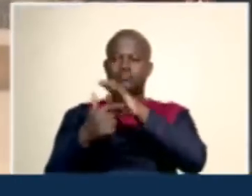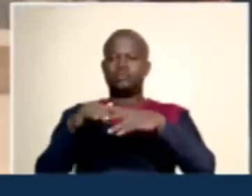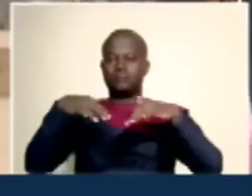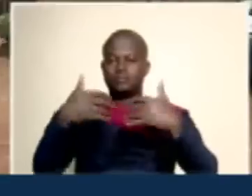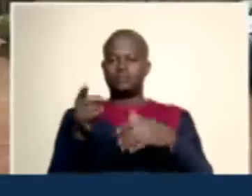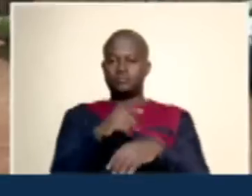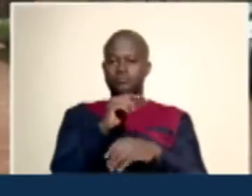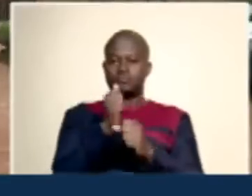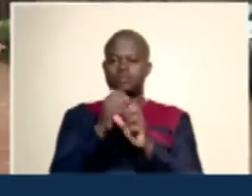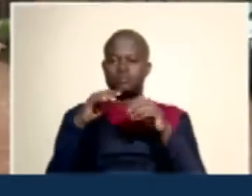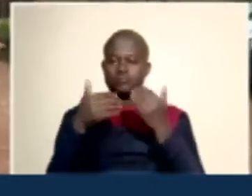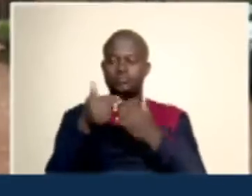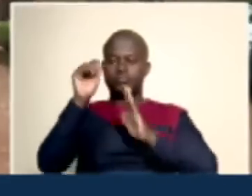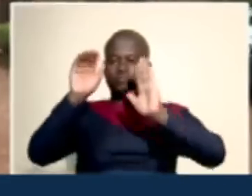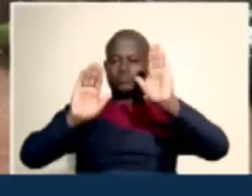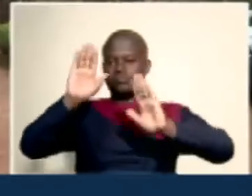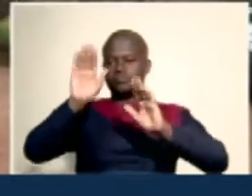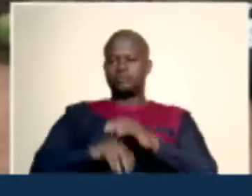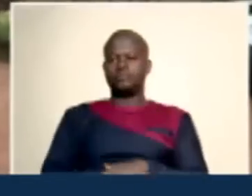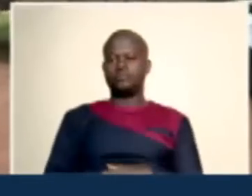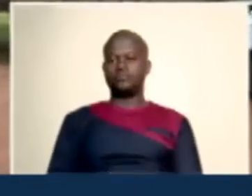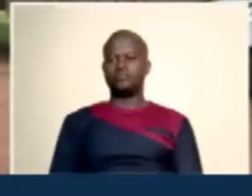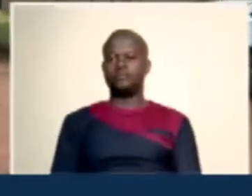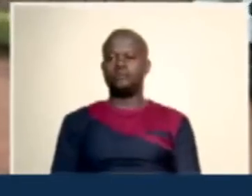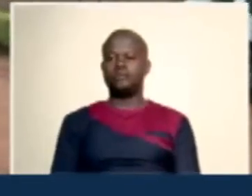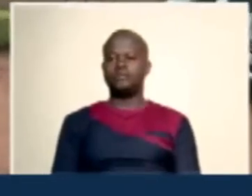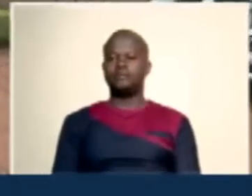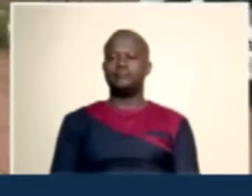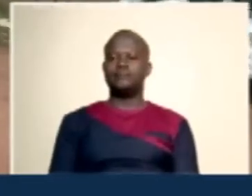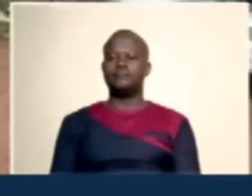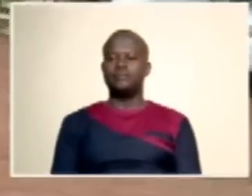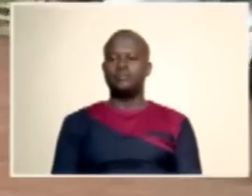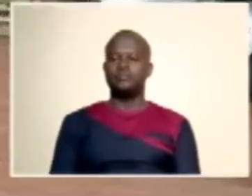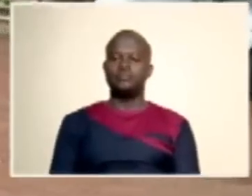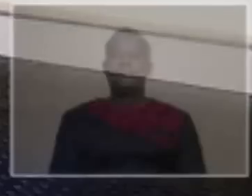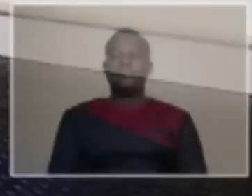icyaha cyakozwe n'abakigizemo uruhare. Benjamin yo kwizerwa mu karere ka Gicumbi.